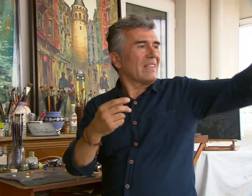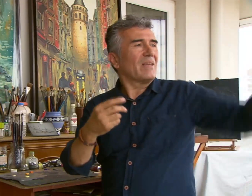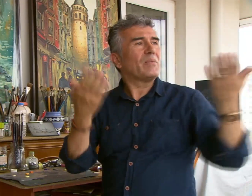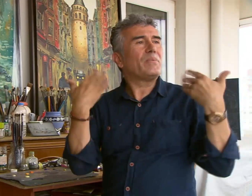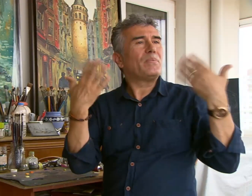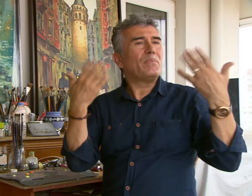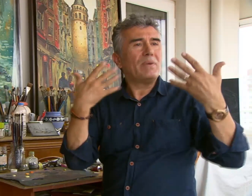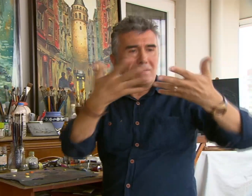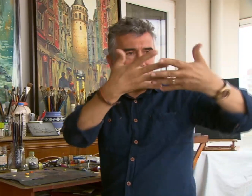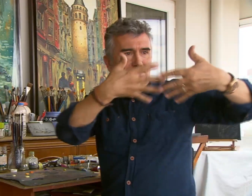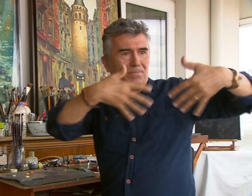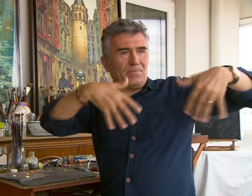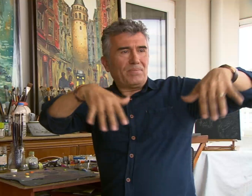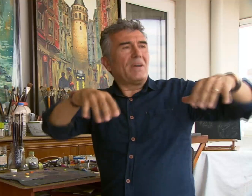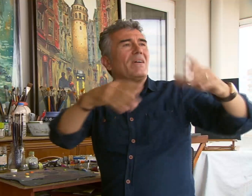toparlandık bahçede.